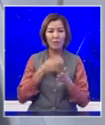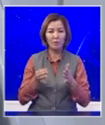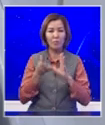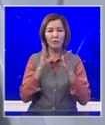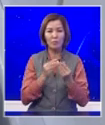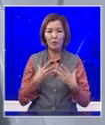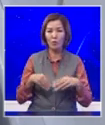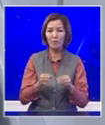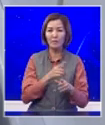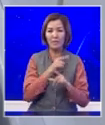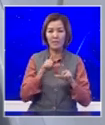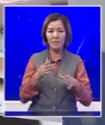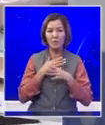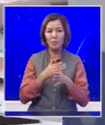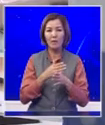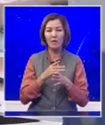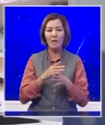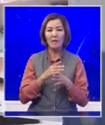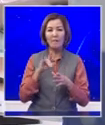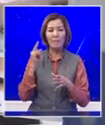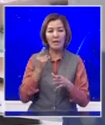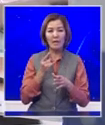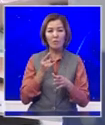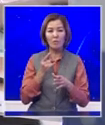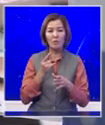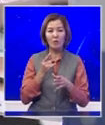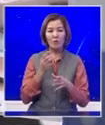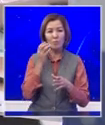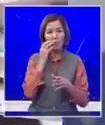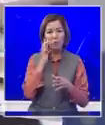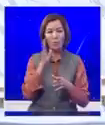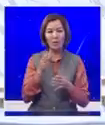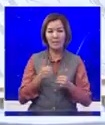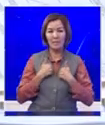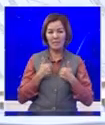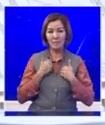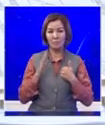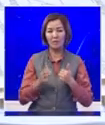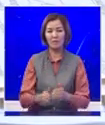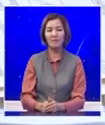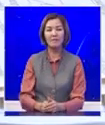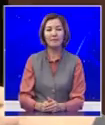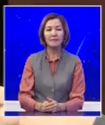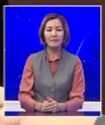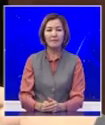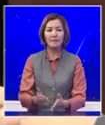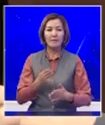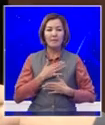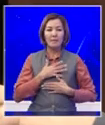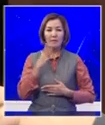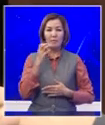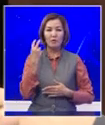облысында отбасылар осы клиникалар көмегімен балалы болуға тырысып жатыр. Біз бүкіл